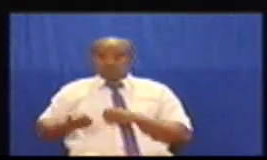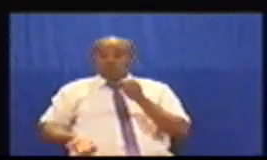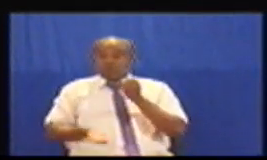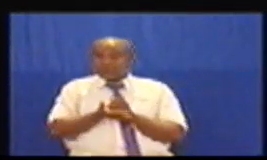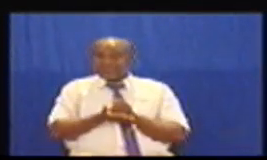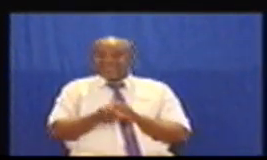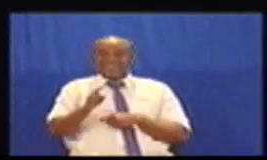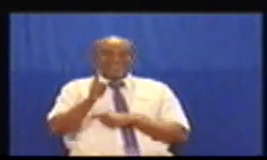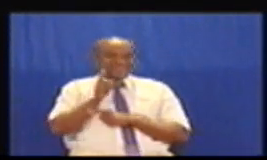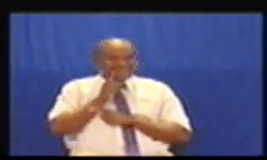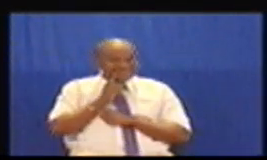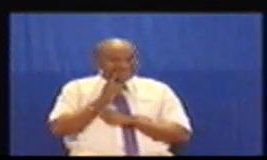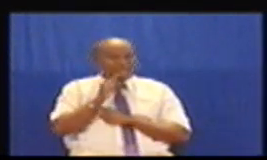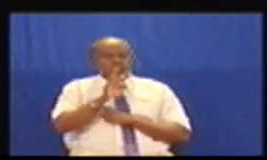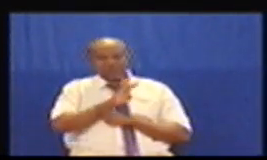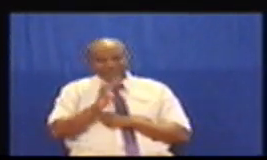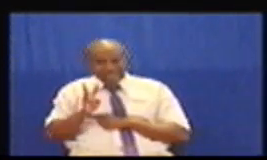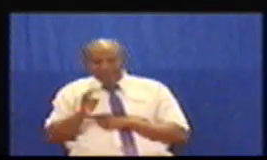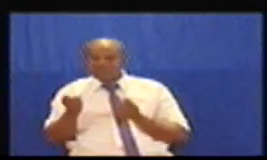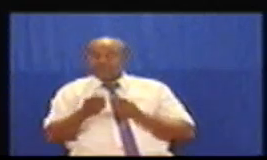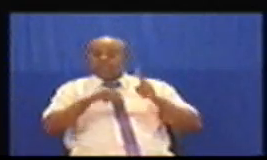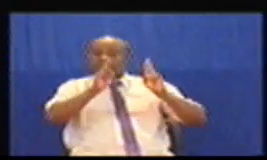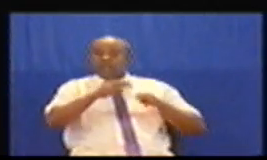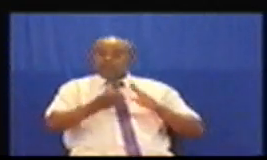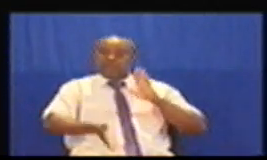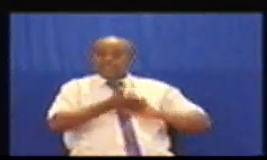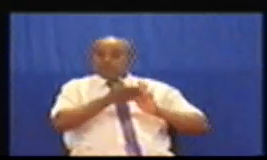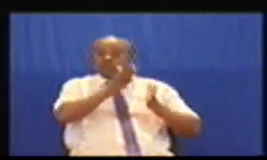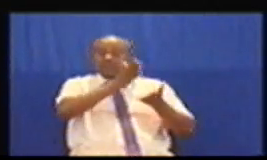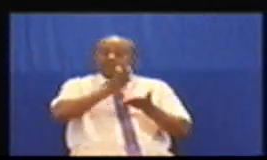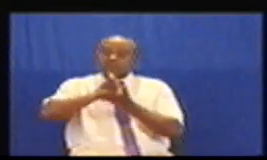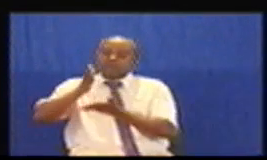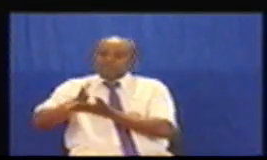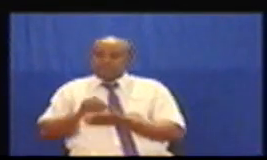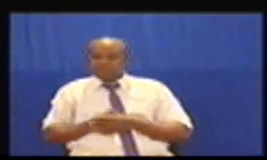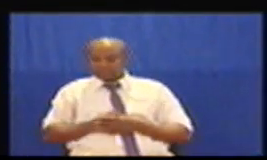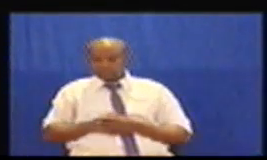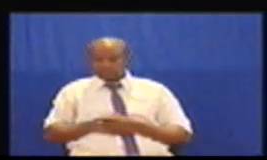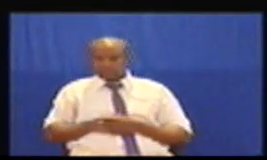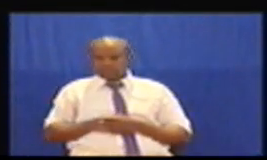na hata mahakama za mwanzo zitakuwa zimekamilika.